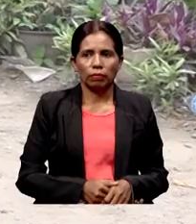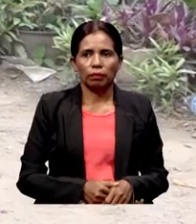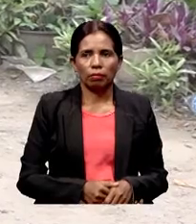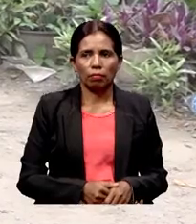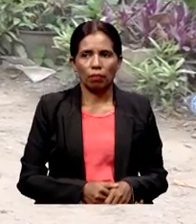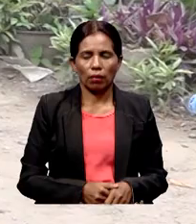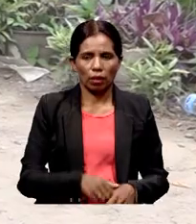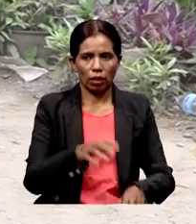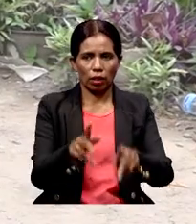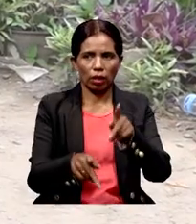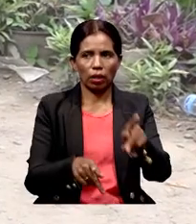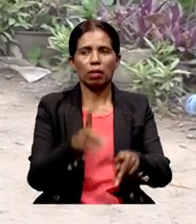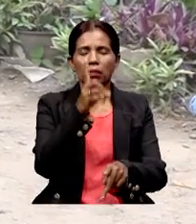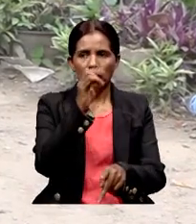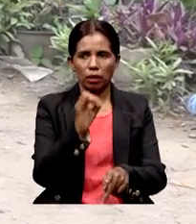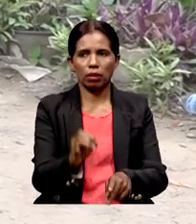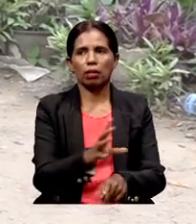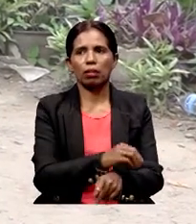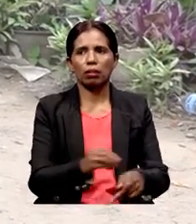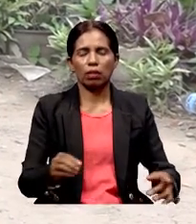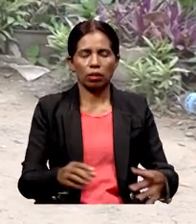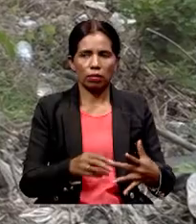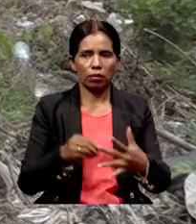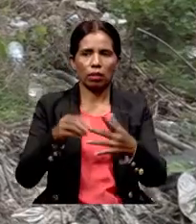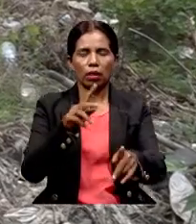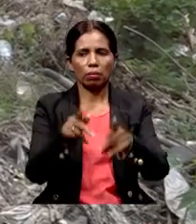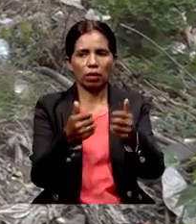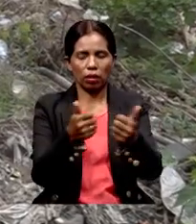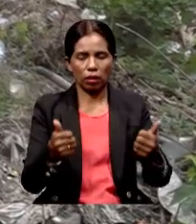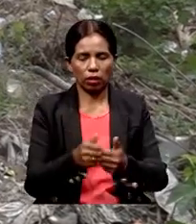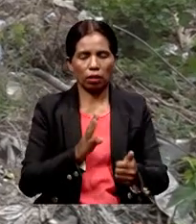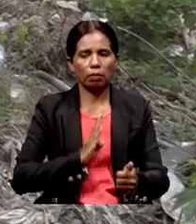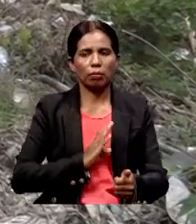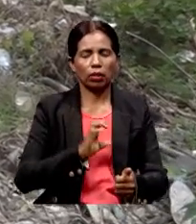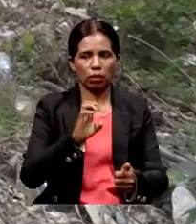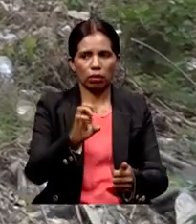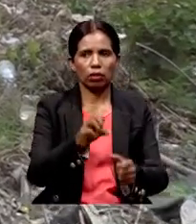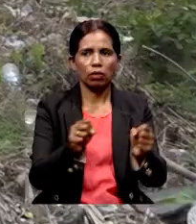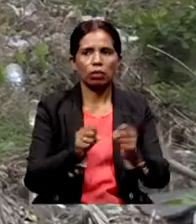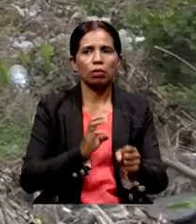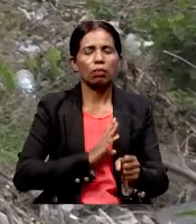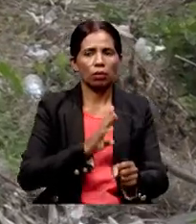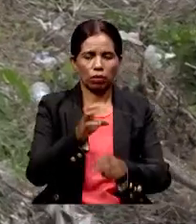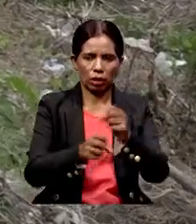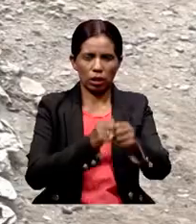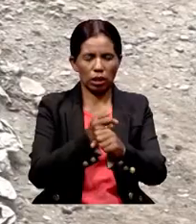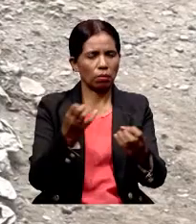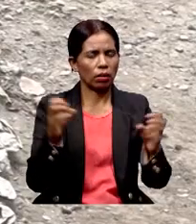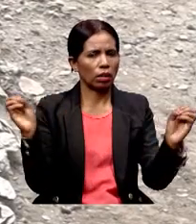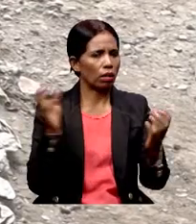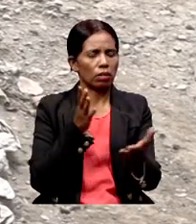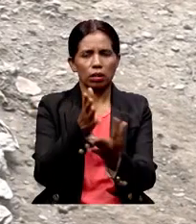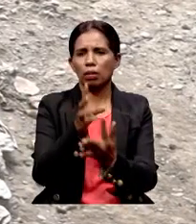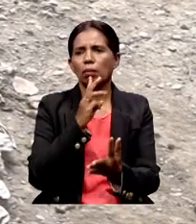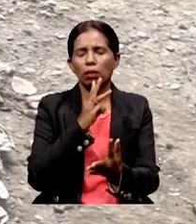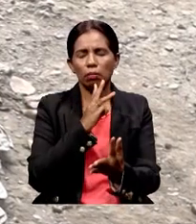Durante ne comunidade e a capital dele, liu comunidade Rusia aldeia Bekusti Kraik, suku Bekora, tinambara kona la sesu BEMOS,